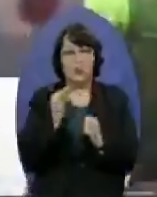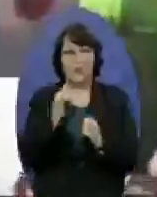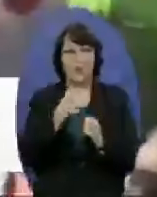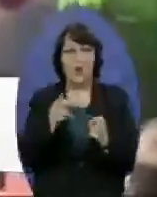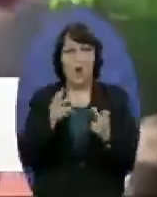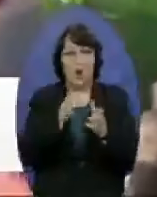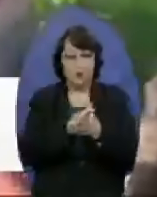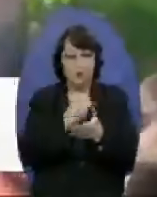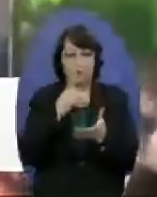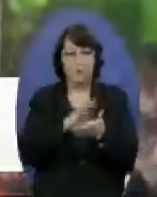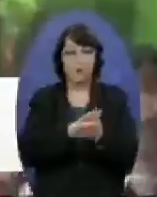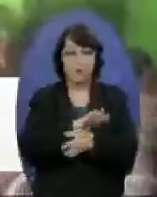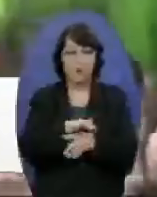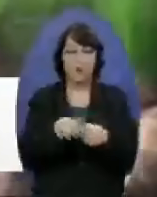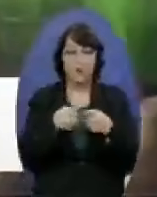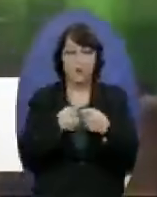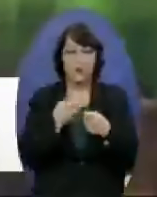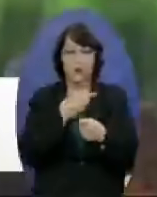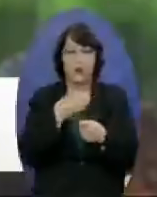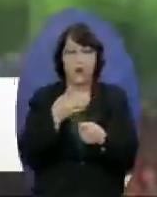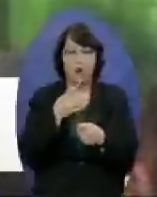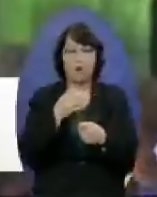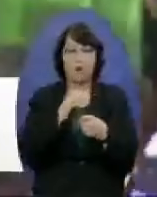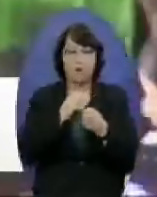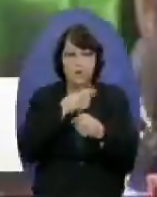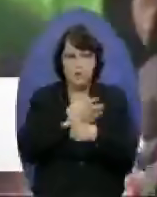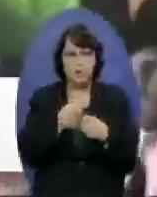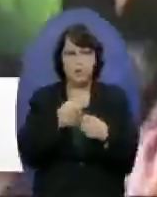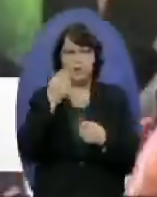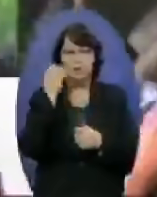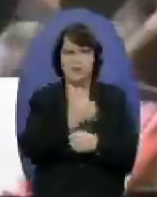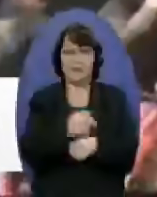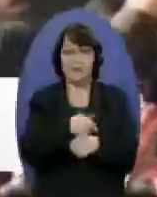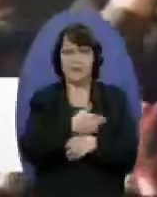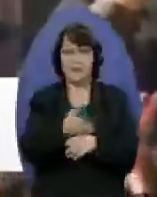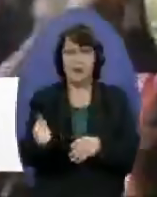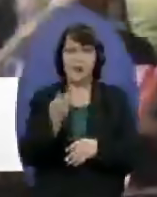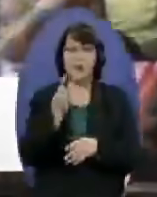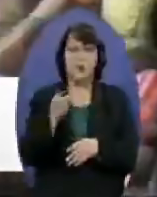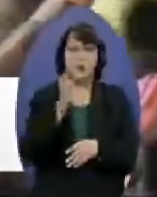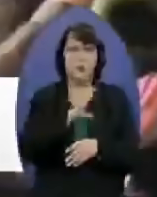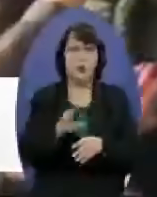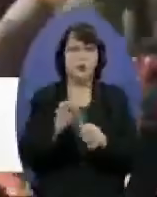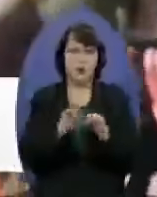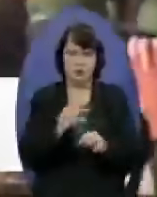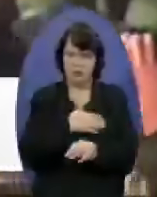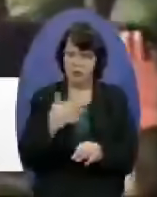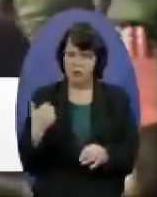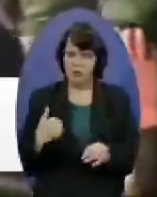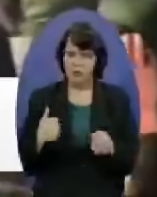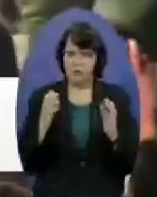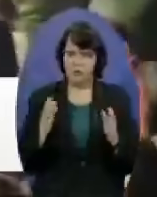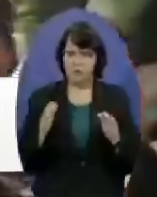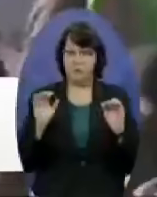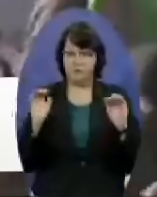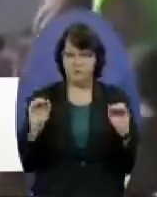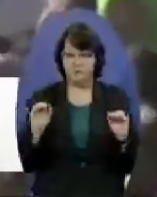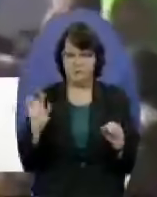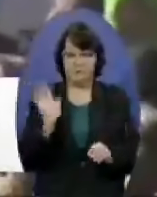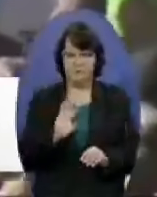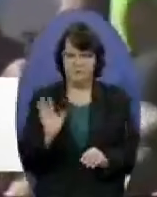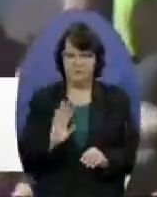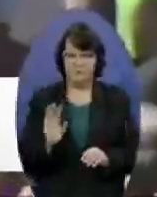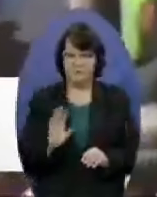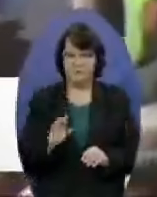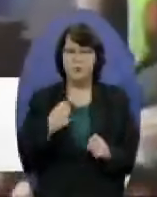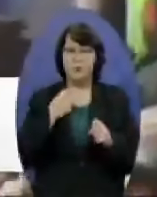хүлээсэн үүргээ биелүүлэхээс татгалзаж байгаагаа мэдгдсэний дараа нэг зүндэсний байгууллагын ерөнхий нарийн бичгийн даргын хийж байгаа анхны мэдэгдэл юм. За